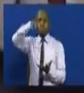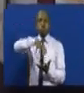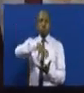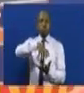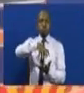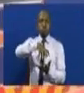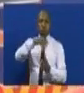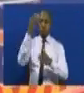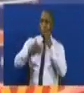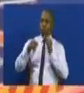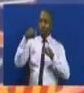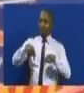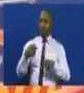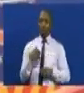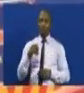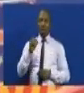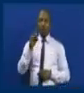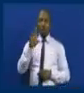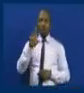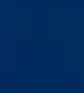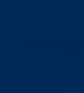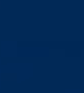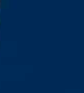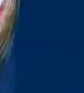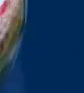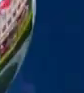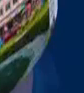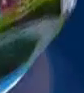leo. Mimi ni Florence Mavindi.